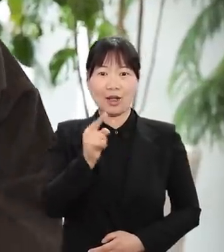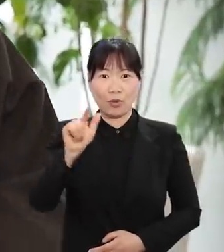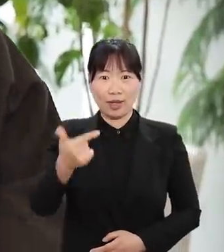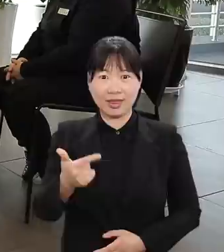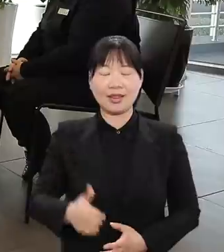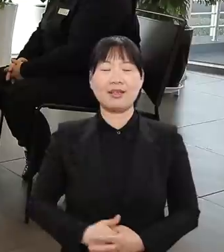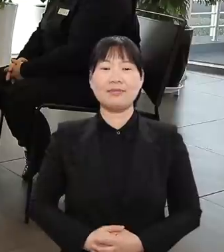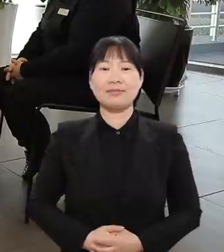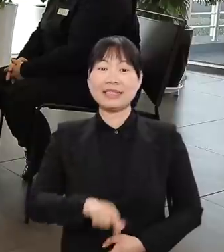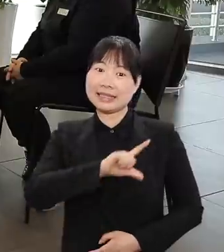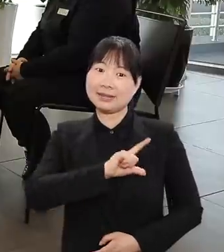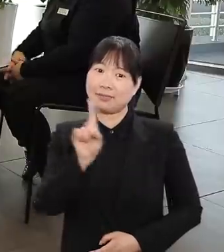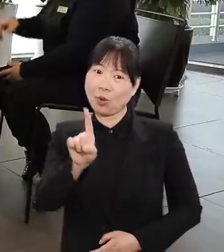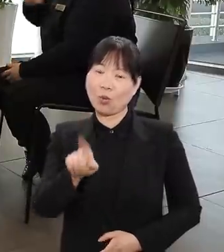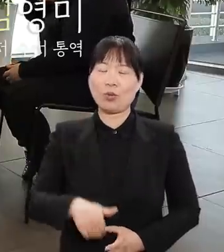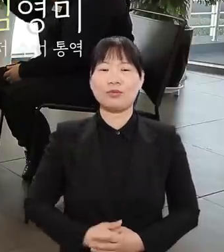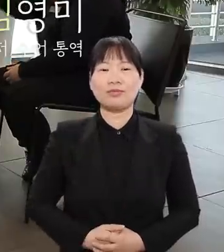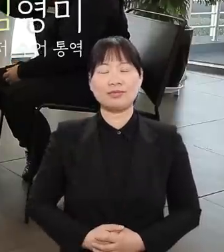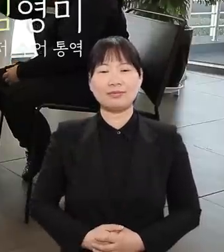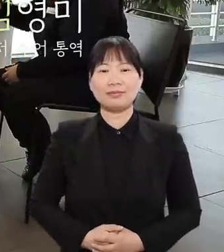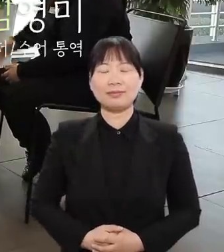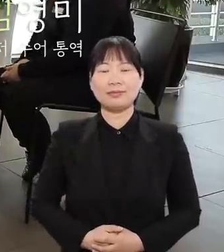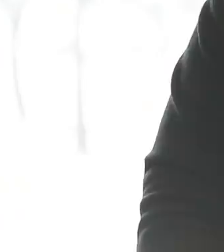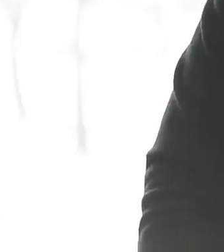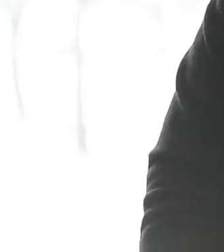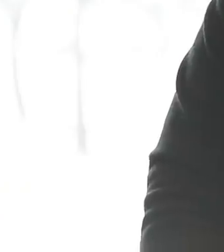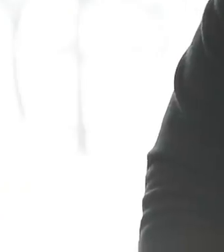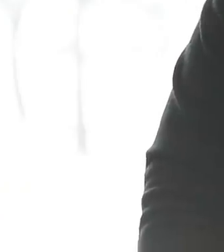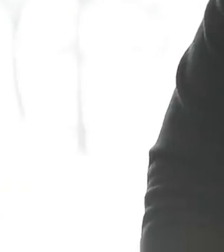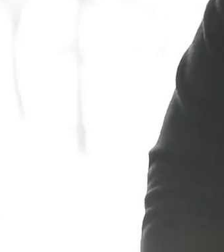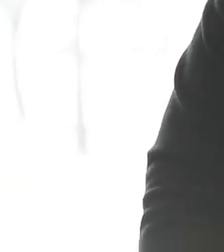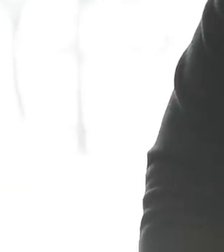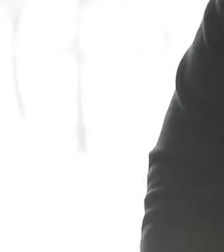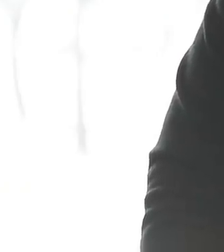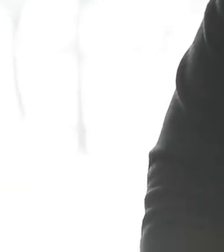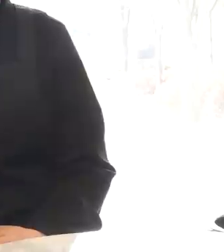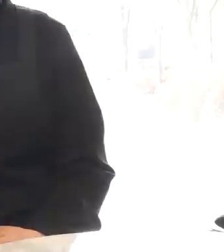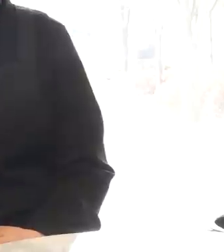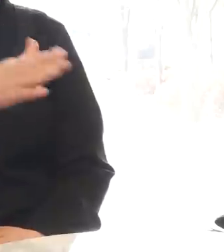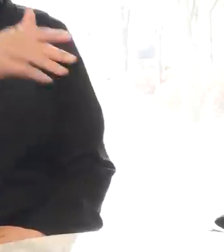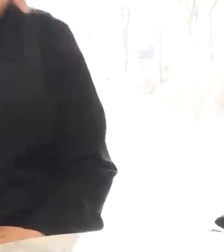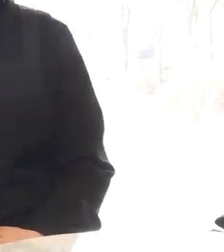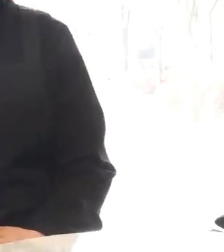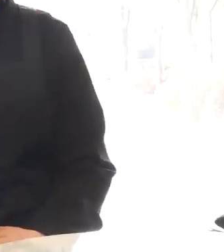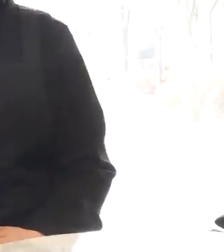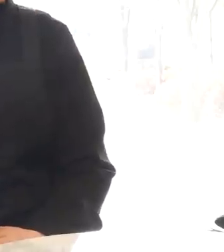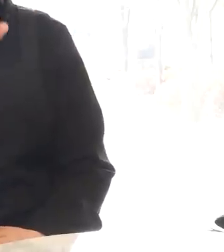합니다. 성함이 어떻게 되세요? 제 이름은